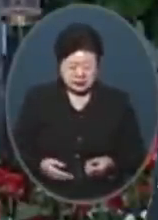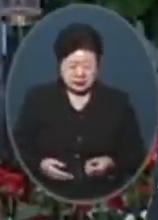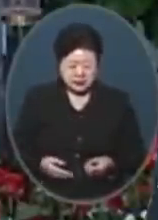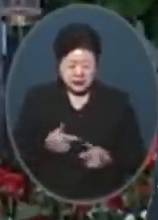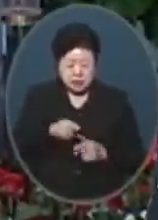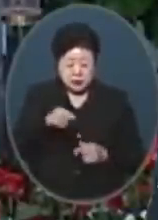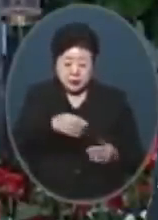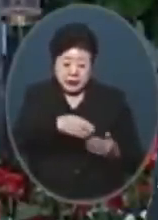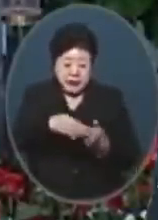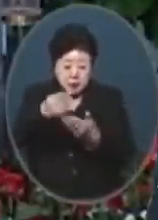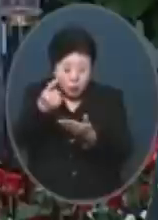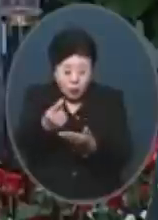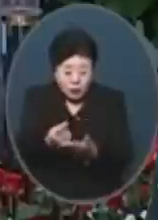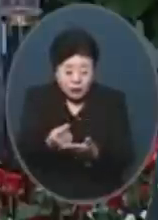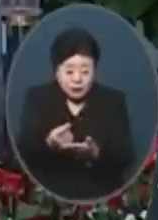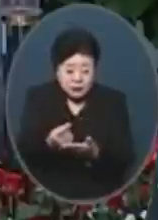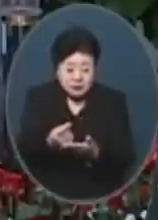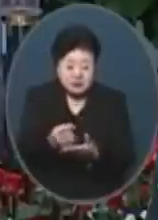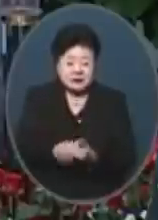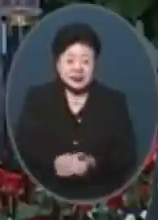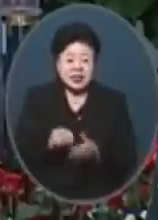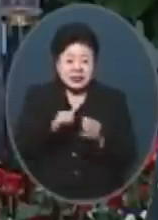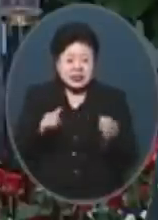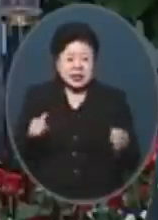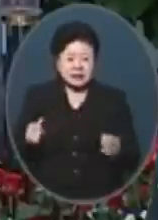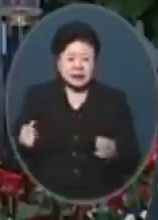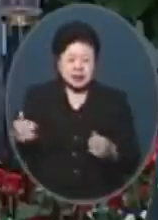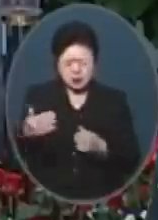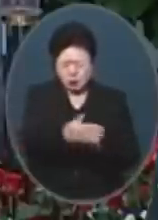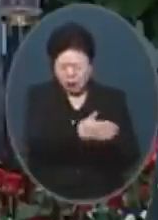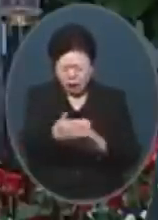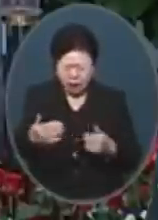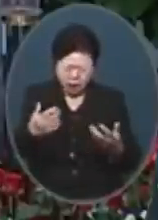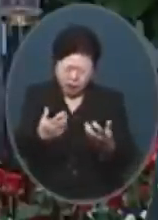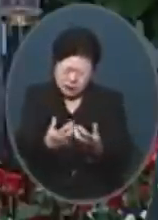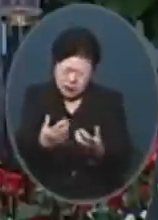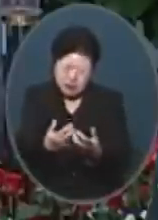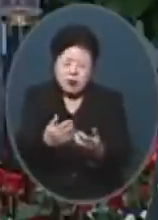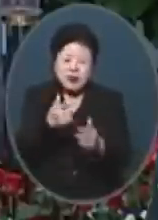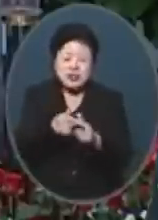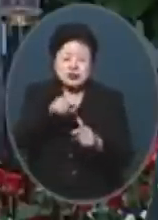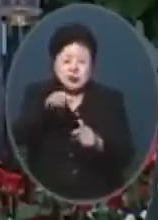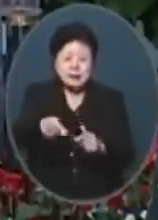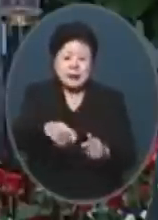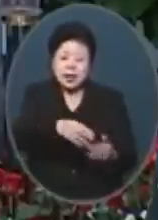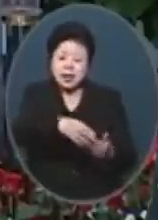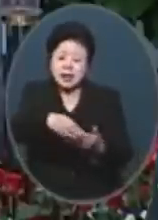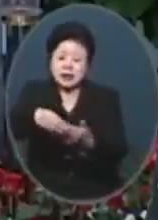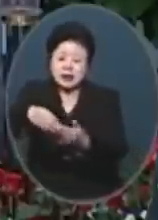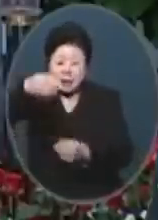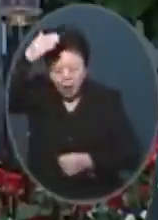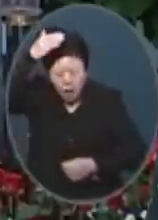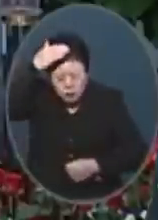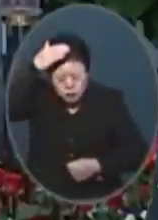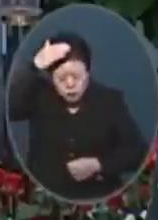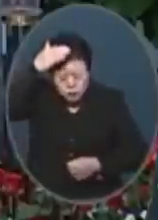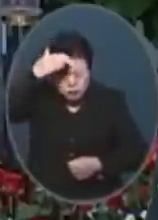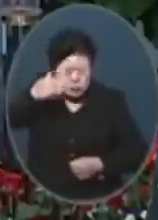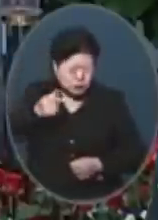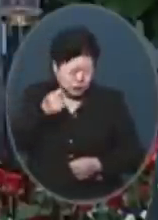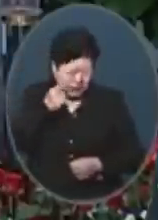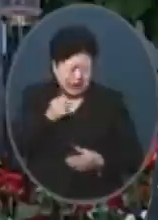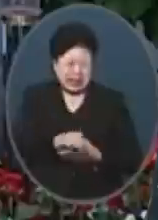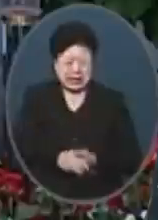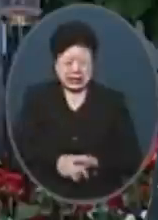데리고 왔지만 사람들이 너무 많아서 예수님에게 안수받을 기회가